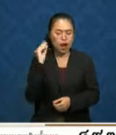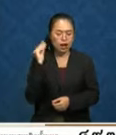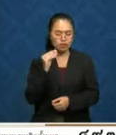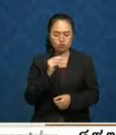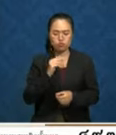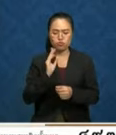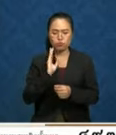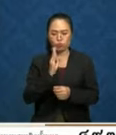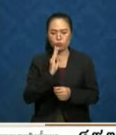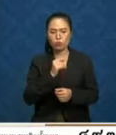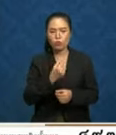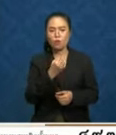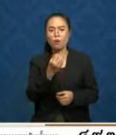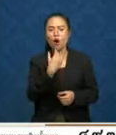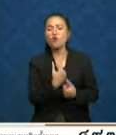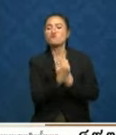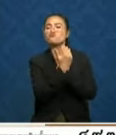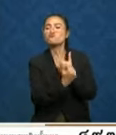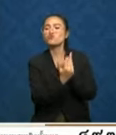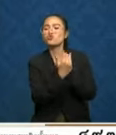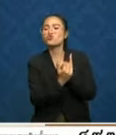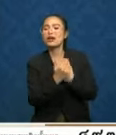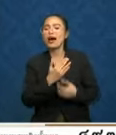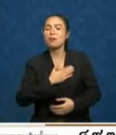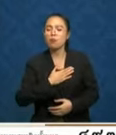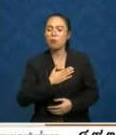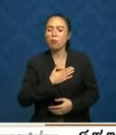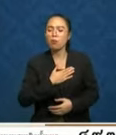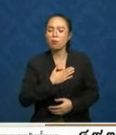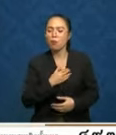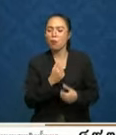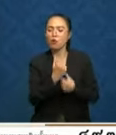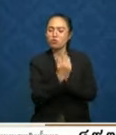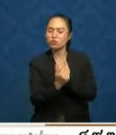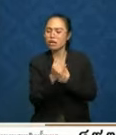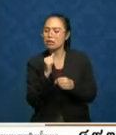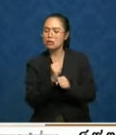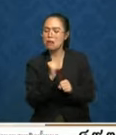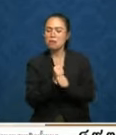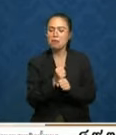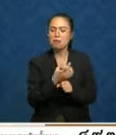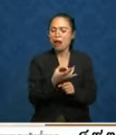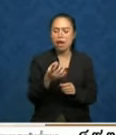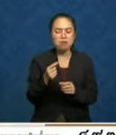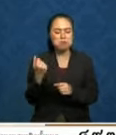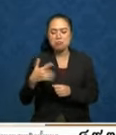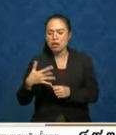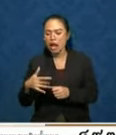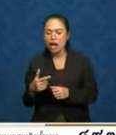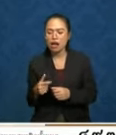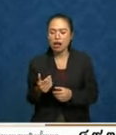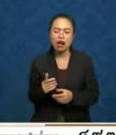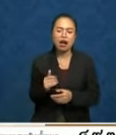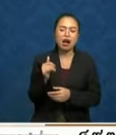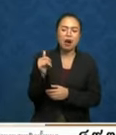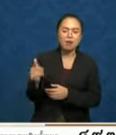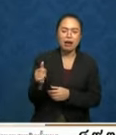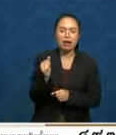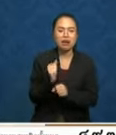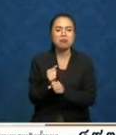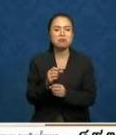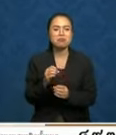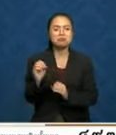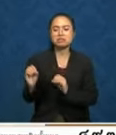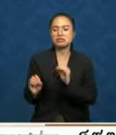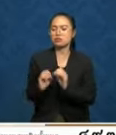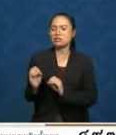ท่านบอกว่าสงสารรัฐมนตรีสุทินอนาถใจกับรัฐมนตรีสุทินทำอะไรไม่ได้เข้าไปไม่มีผลงานนั่นไอ้อย่างนี้พลา